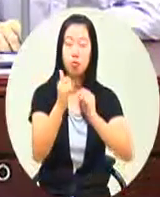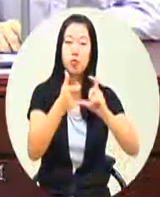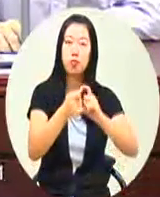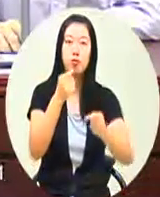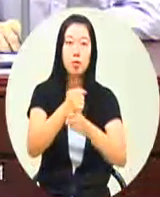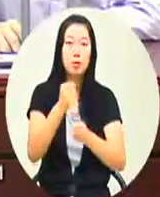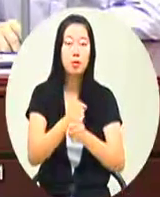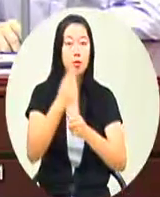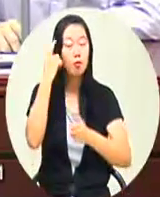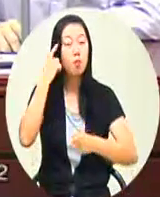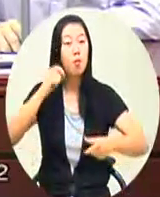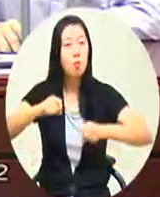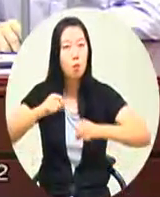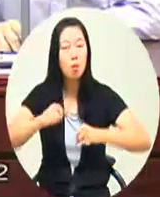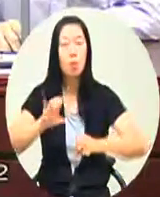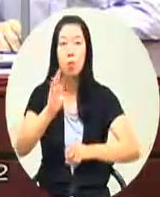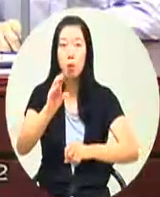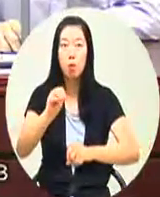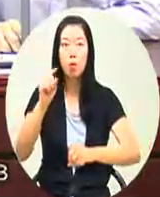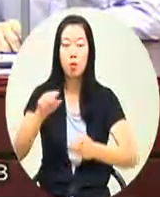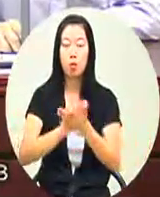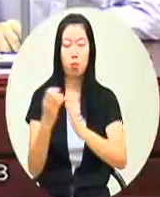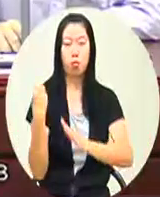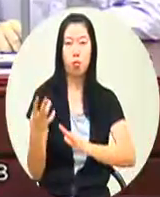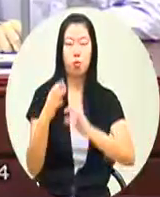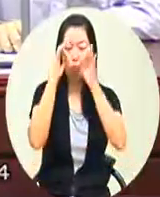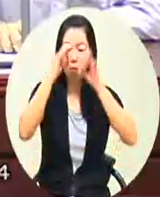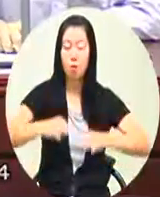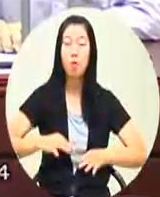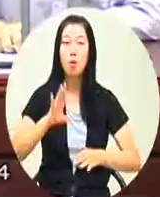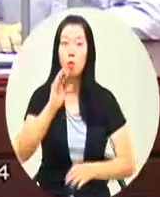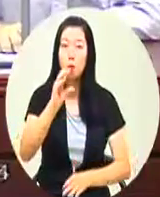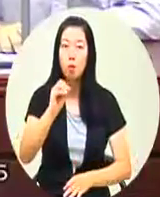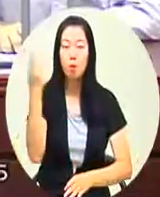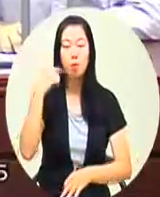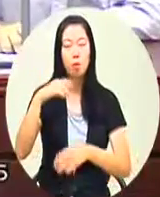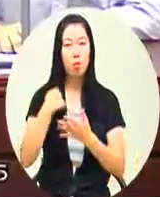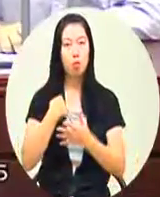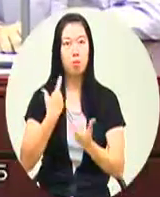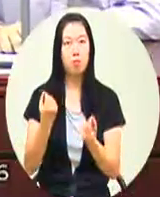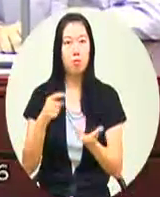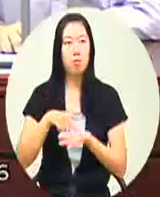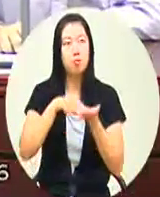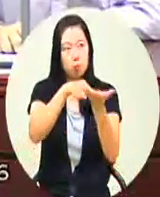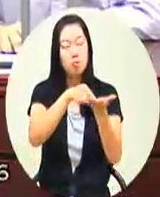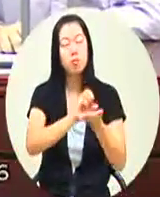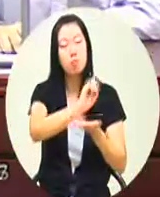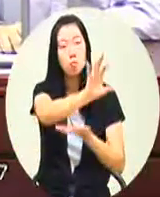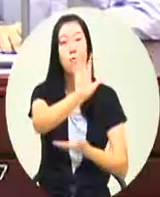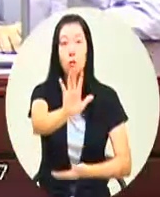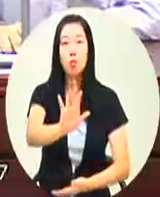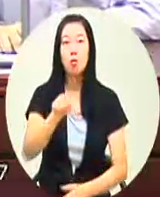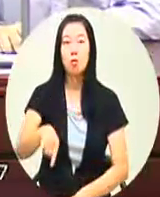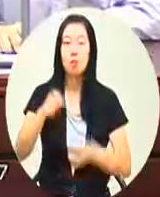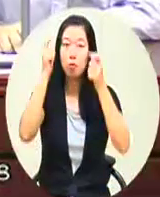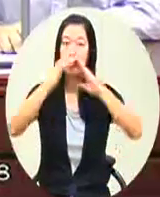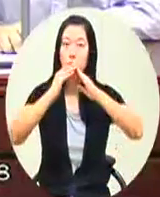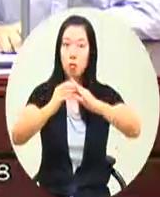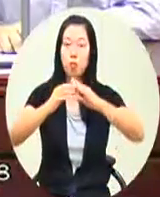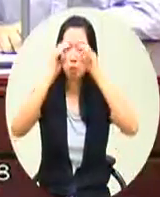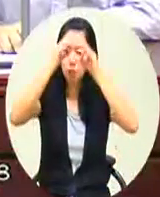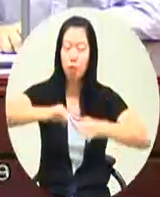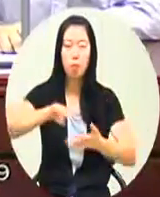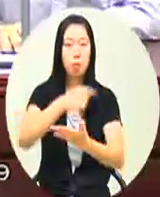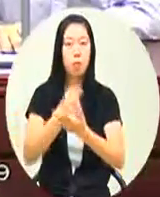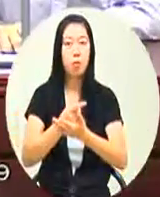过规划的，那要重新检讨的，我们都有提报。那刚刚议员提到就是整个我们高雄市的全面检讨，目前我们已